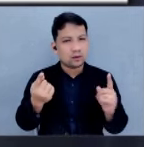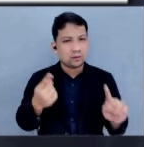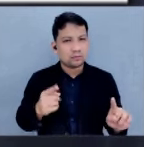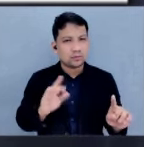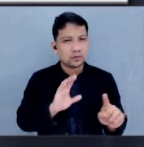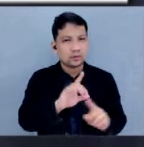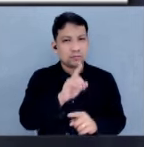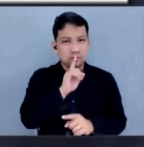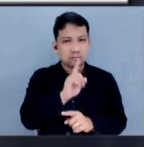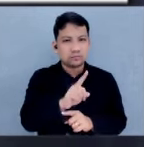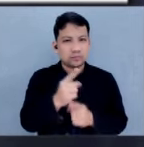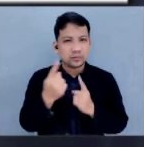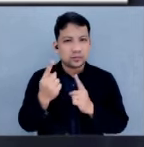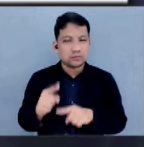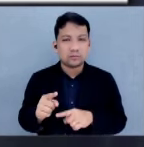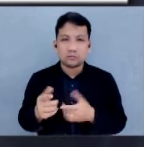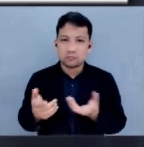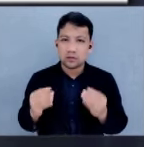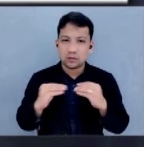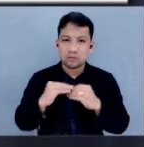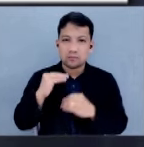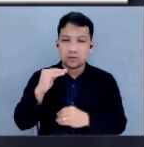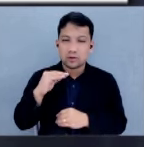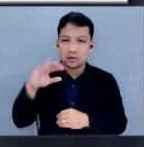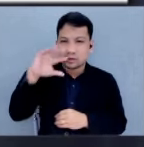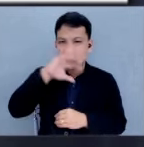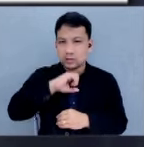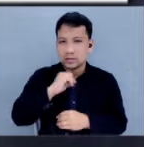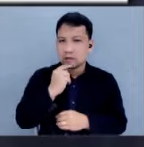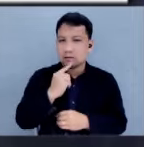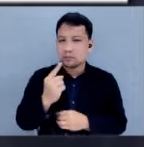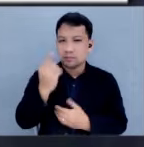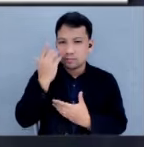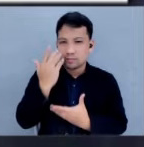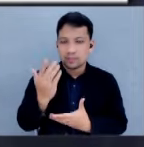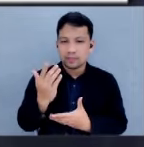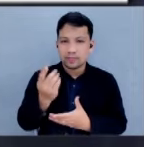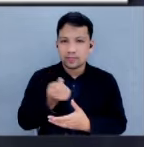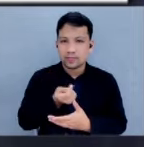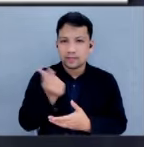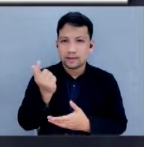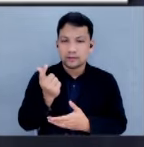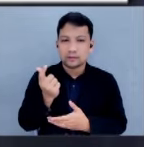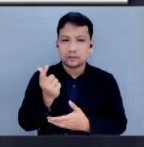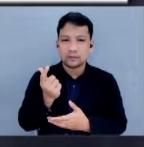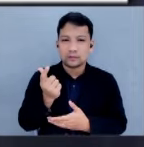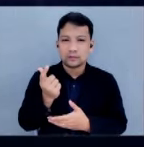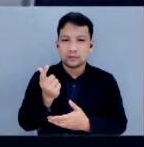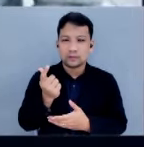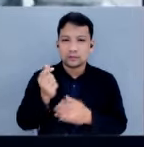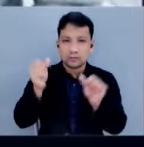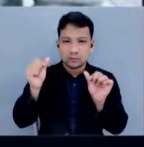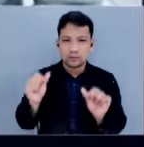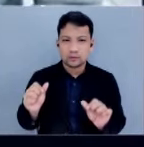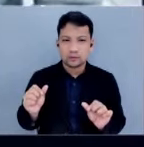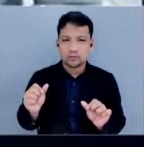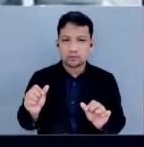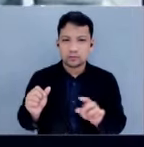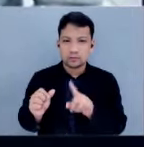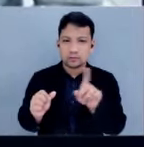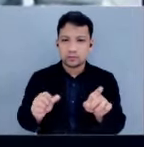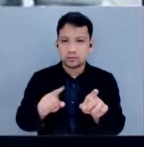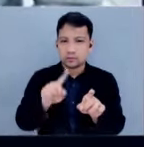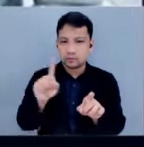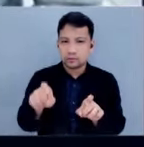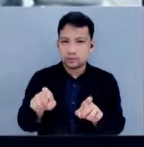nila. Pero lalo pang naintriga ang marami nang i-delete umano ni Yen ang birthday post. Kaya tanong ng iba, sila